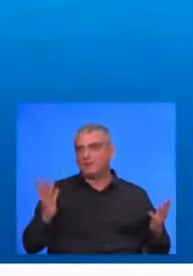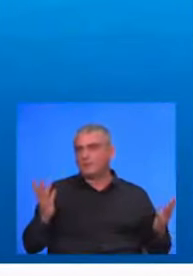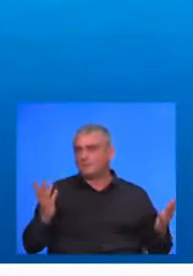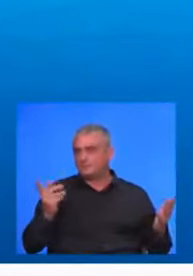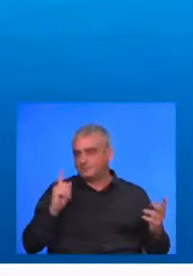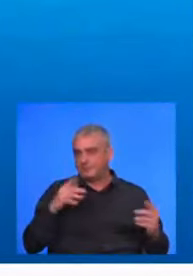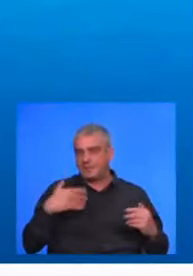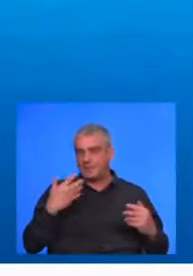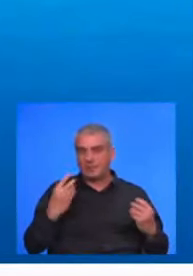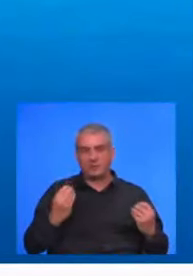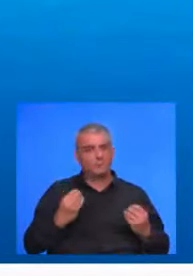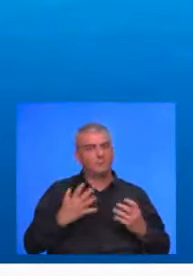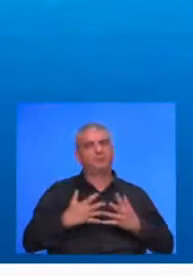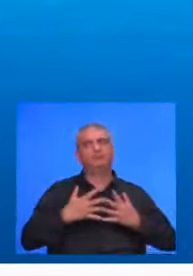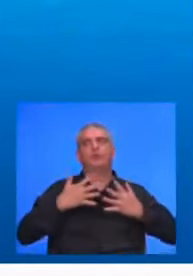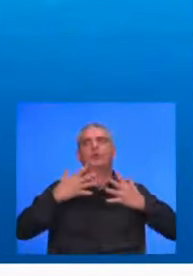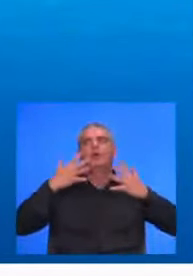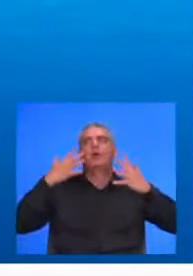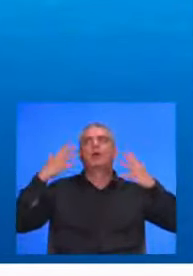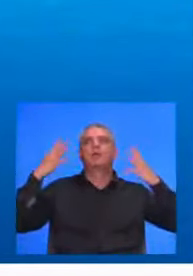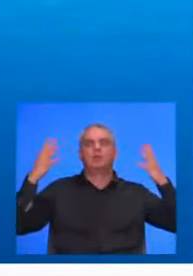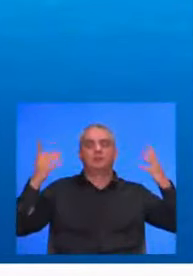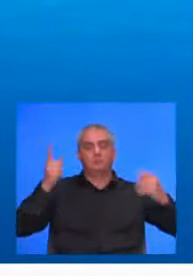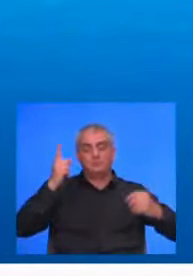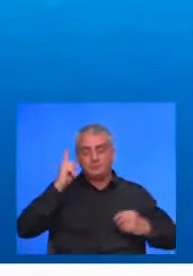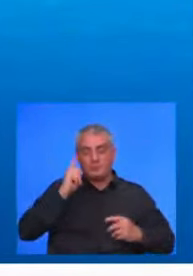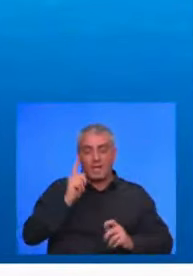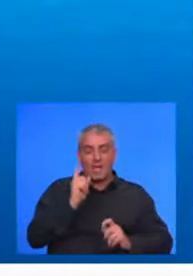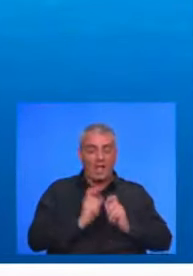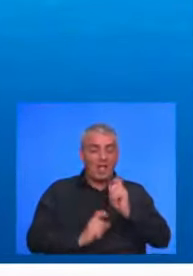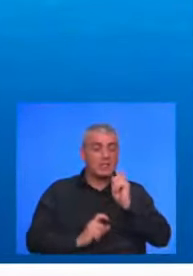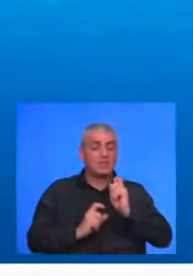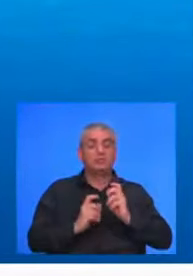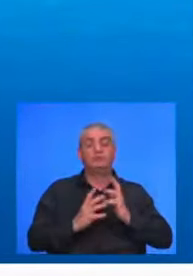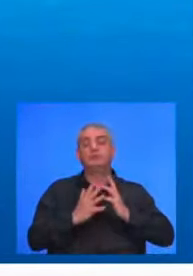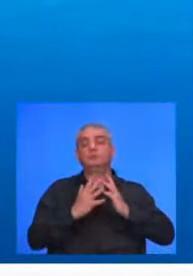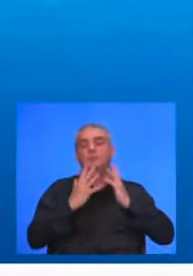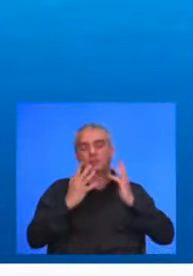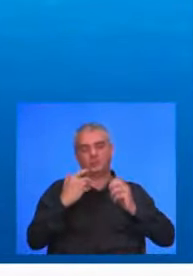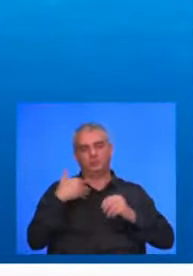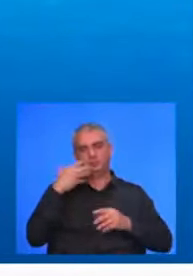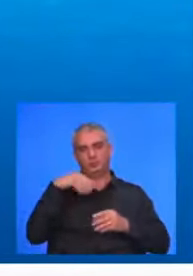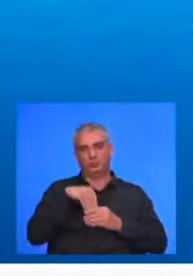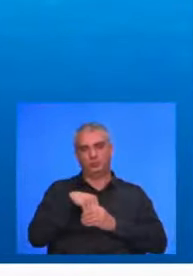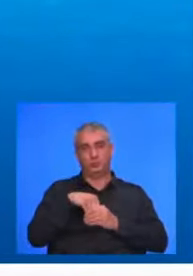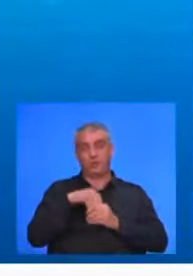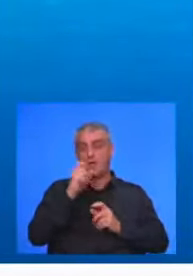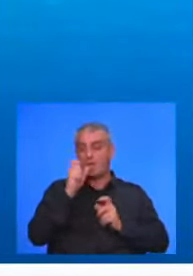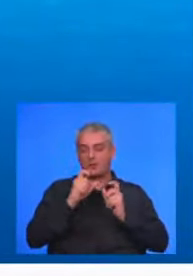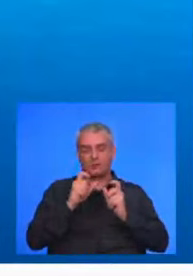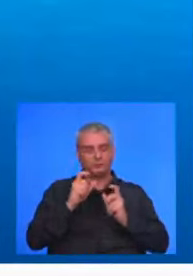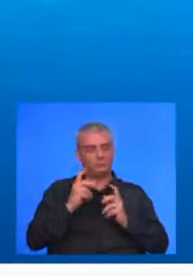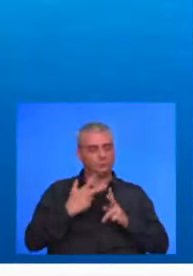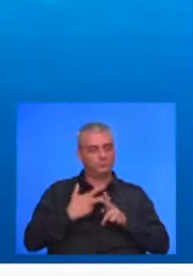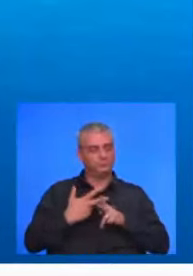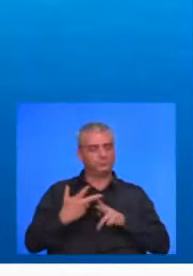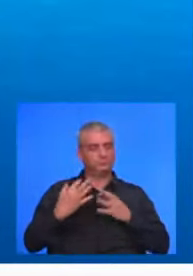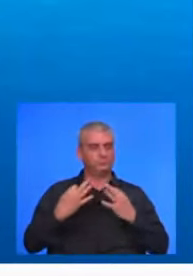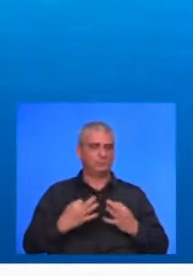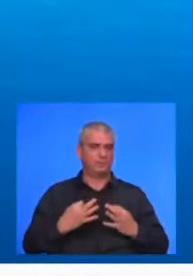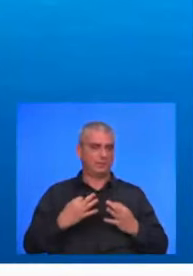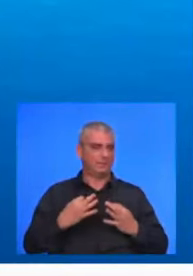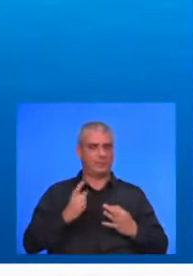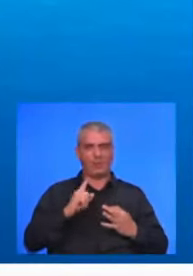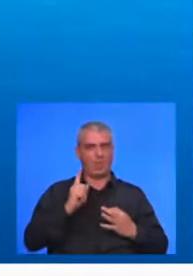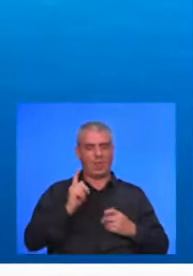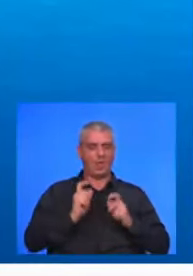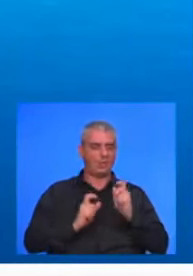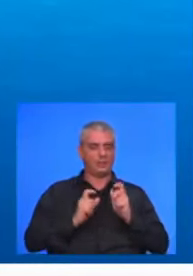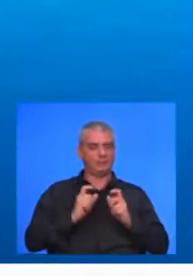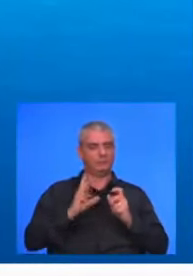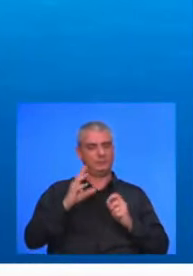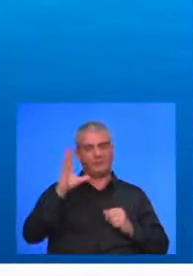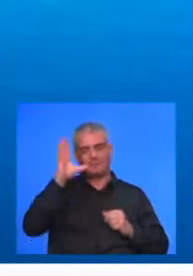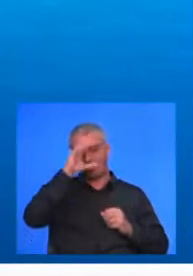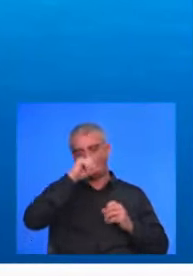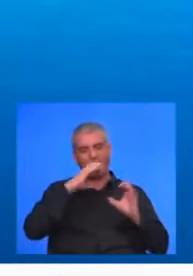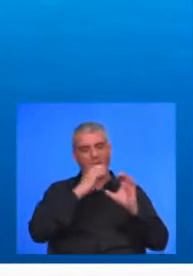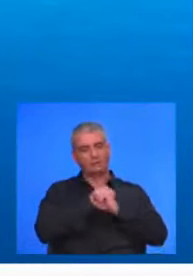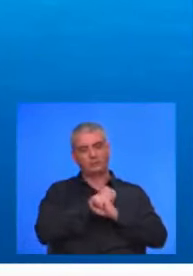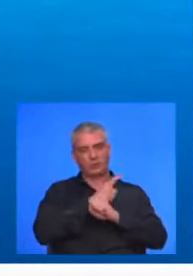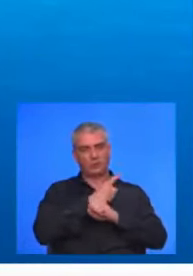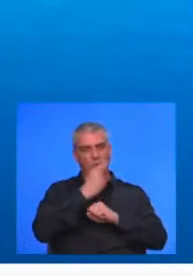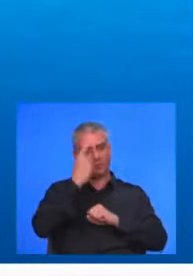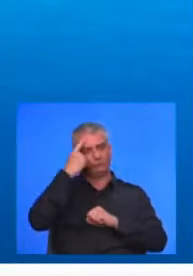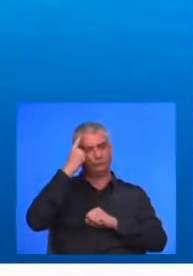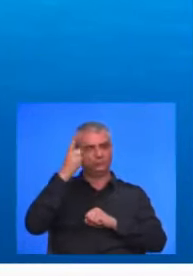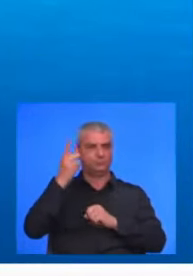משהו גרנדיוזי. לגמרי. צריכים אנשים אדירים שיהיו שם, אנשים נקיי כפיים, לא אנשים עם אג'נדות שהאג'נדות